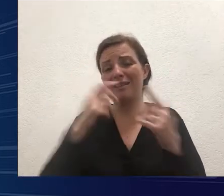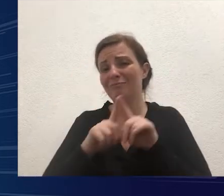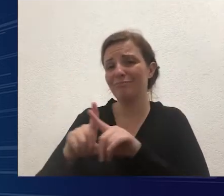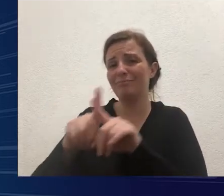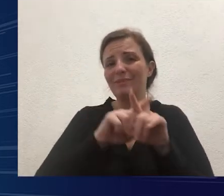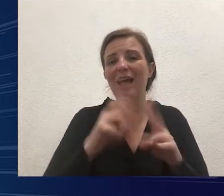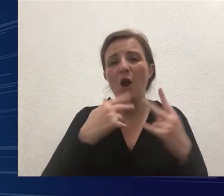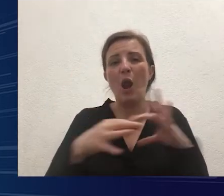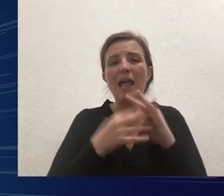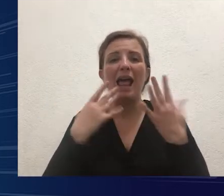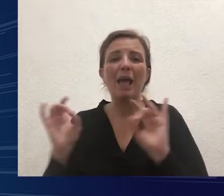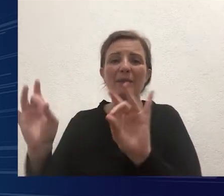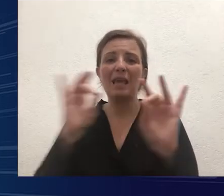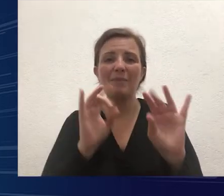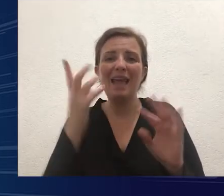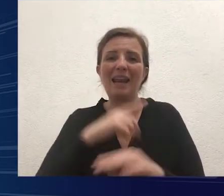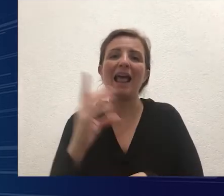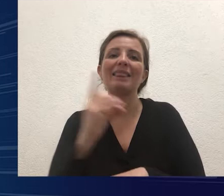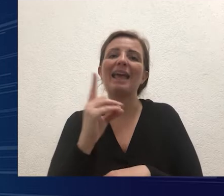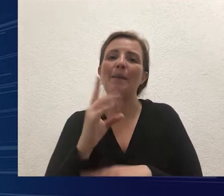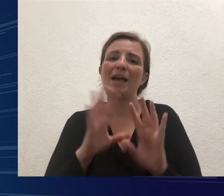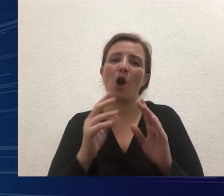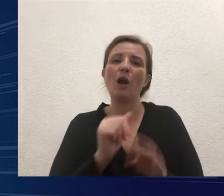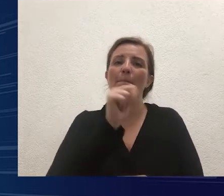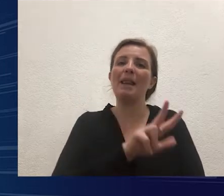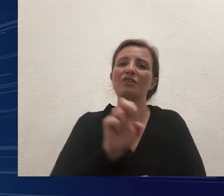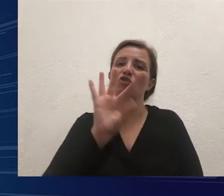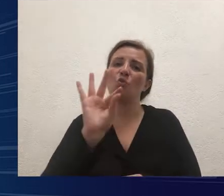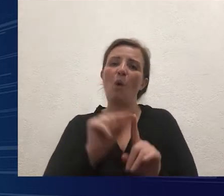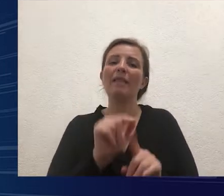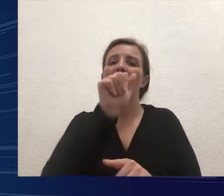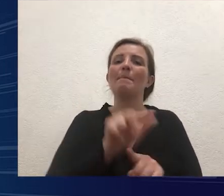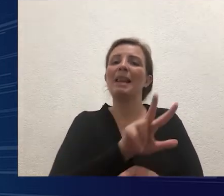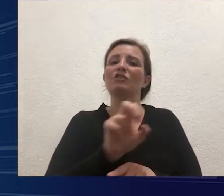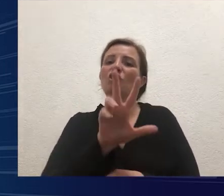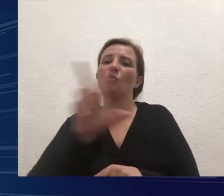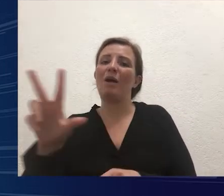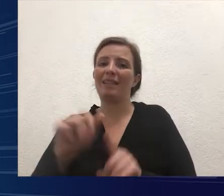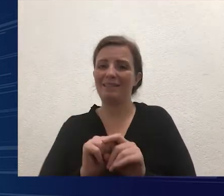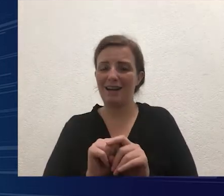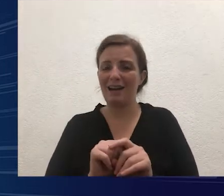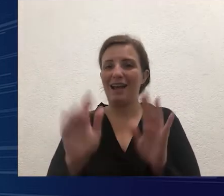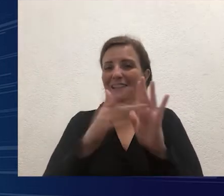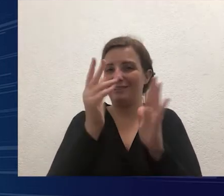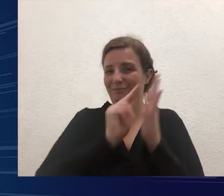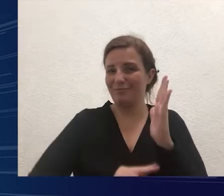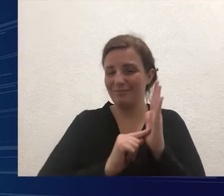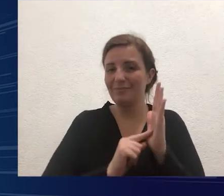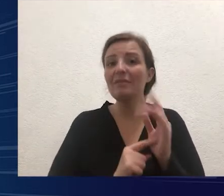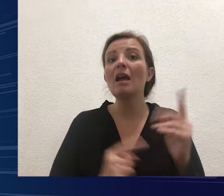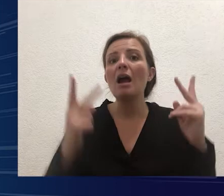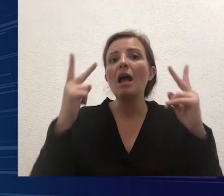mentalità comune rispetto ai fenomeni epidemici lassù decamerone tra il 1350 nel 1353